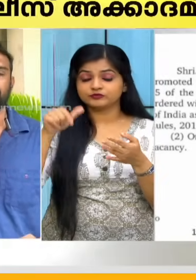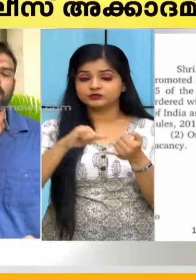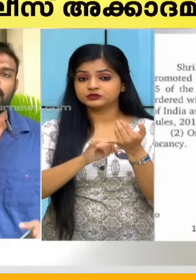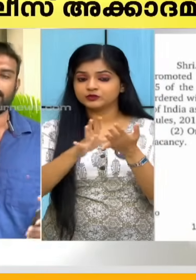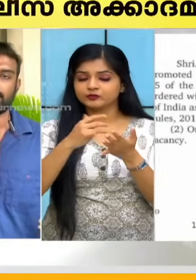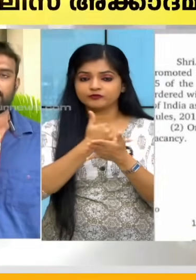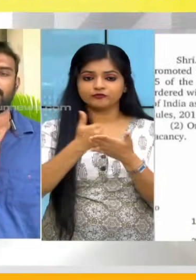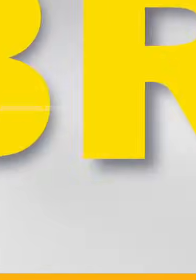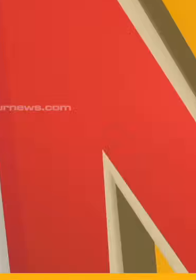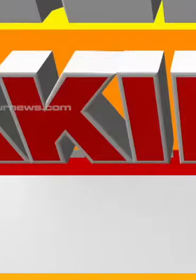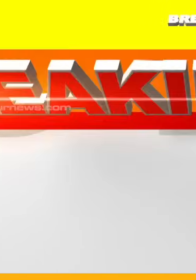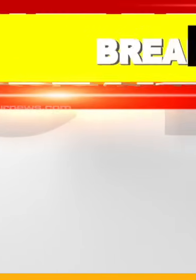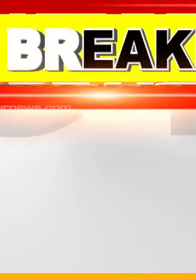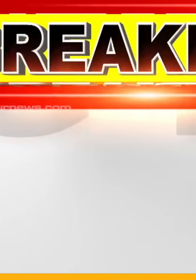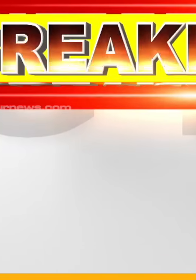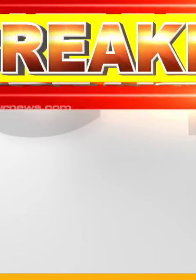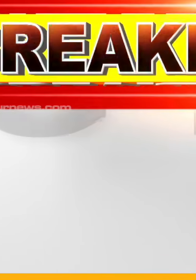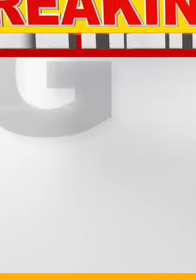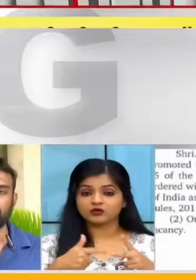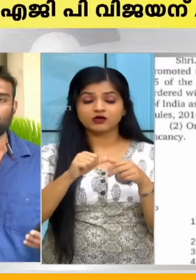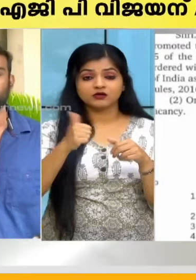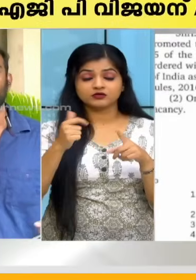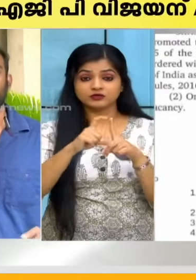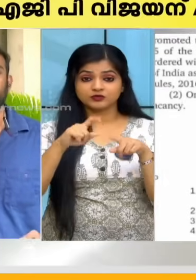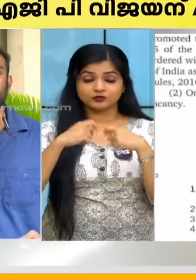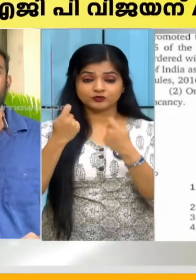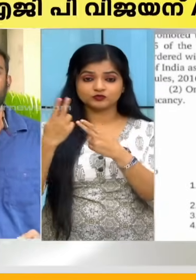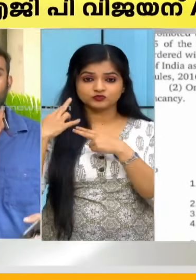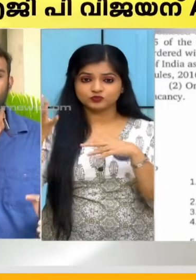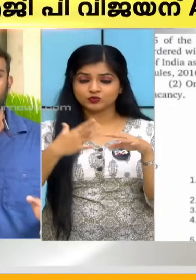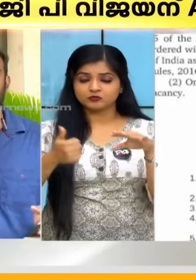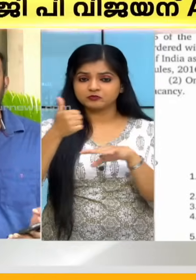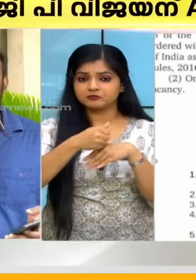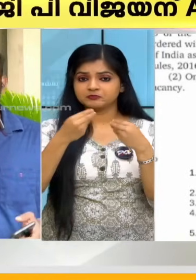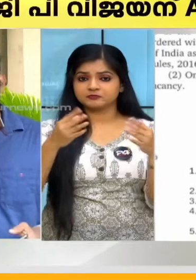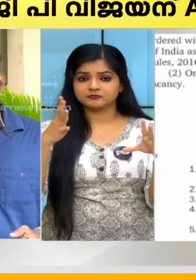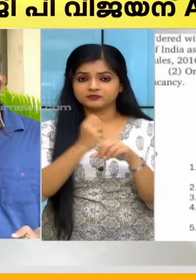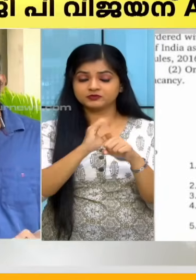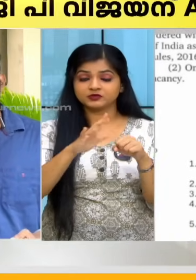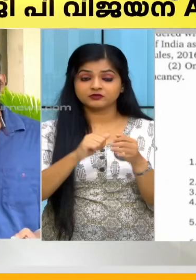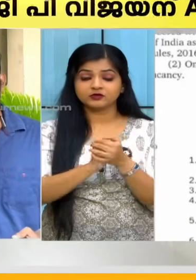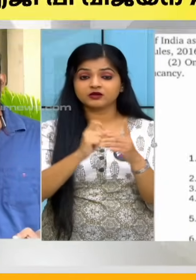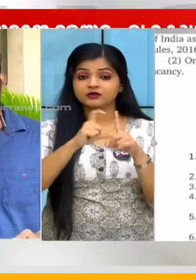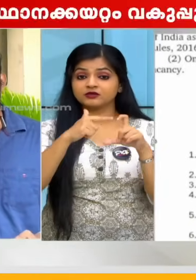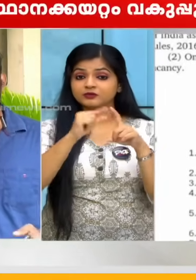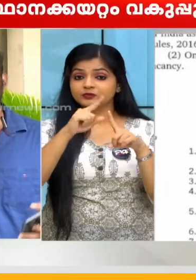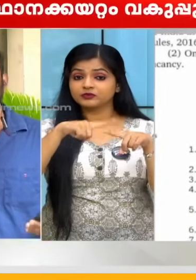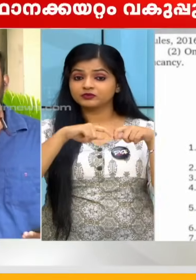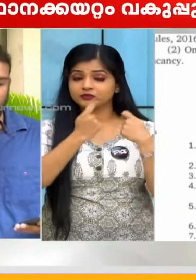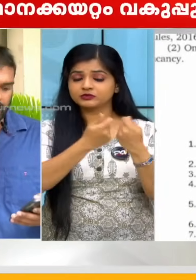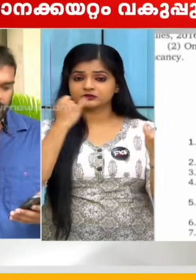പിൻവലിച്ചിരുന്നെങ്കിലും അദ്ദേഹത്തിന് സ്ഥാനക്കയറ്റമോ മറ്റു വകുപ്പിന്റെ ഏതെങ്കിലും ചുമതലയോ നൽകിയിരുന്നില്ല. അന്ന് വകുപ്പ് തല അന്വേഷണം നടക്കുന്നൊരു സാഹചര്യത്തിലായിരുന്നു